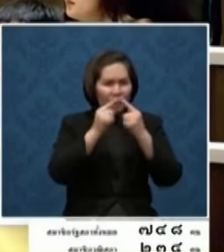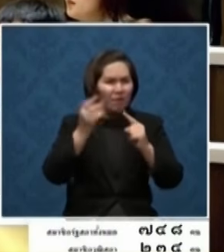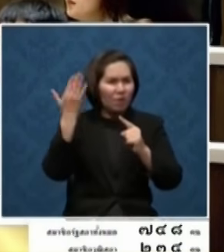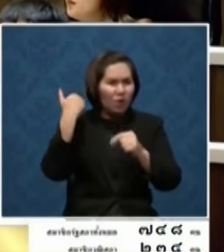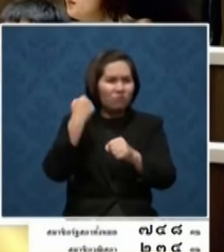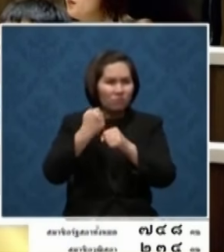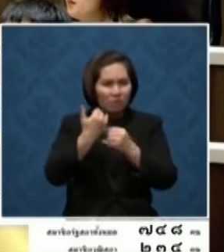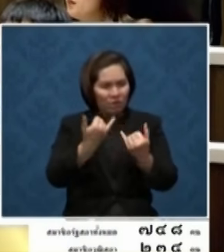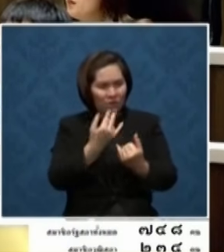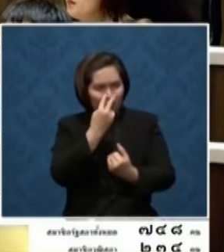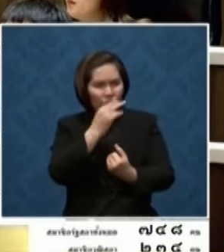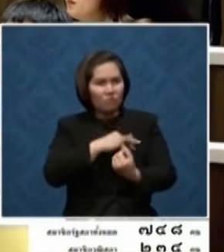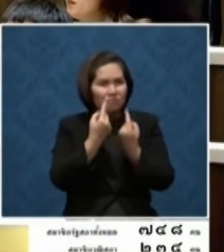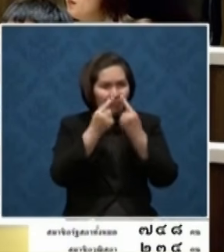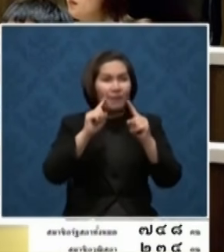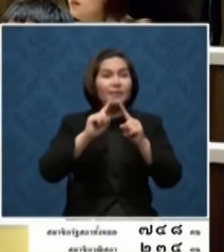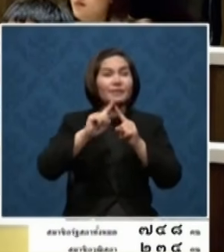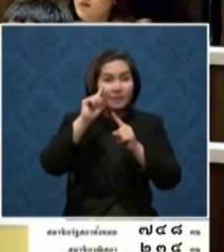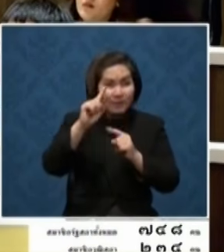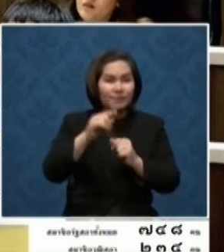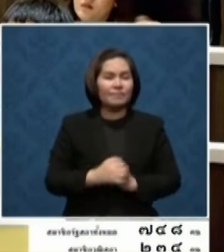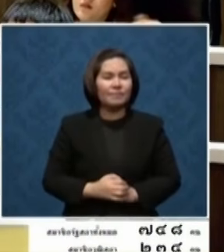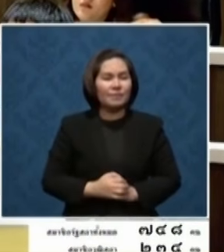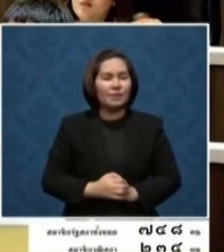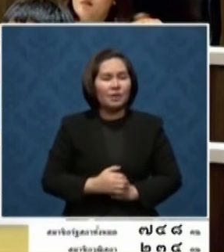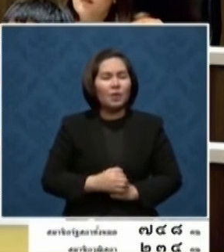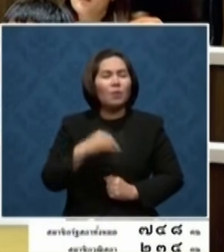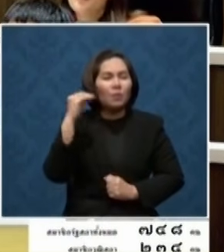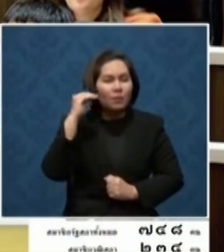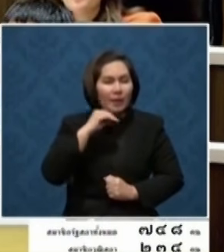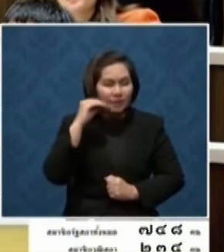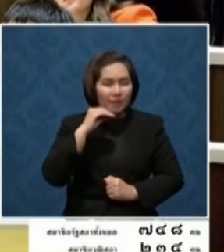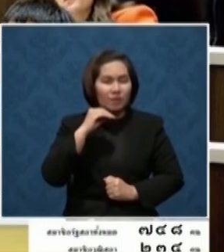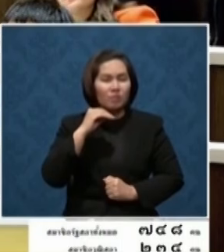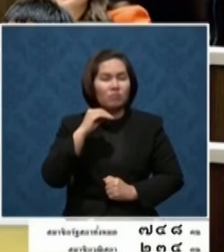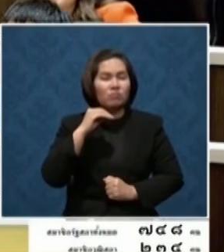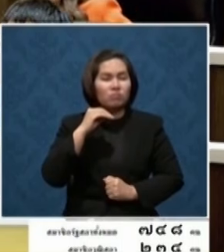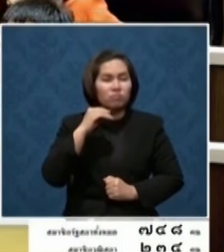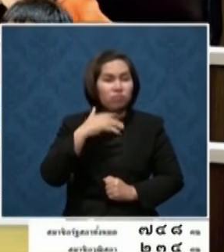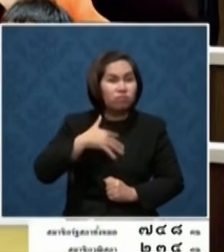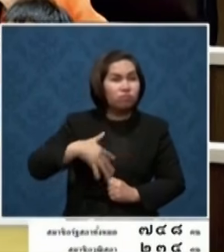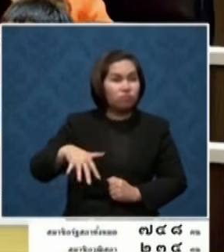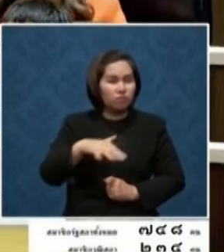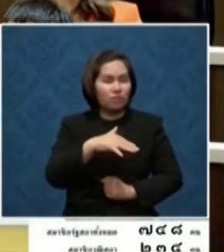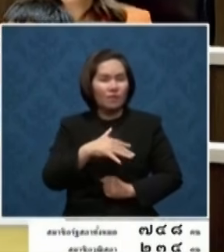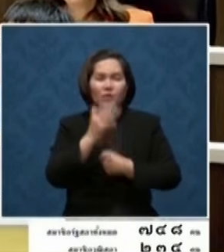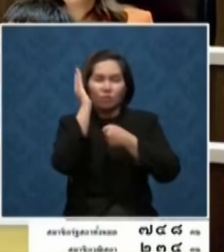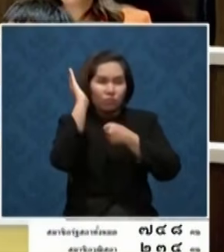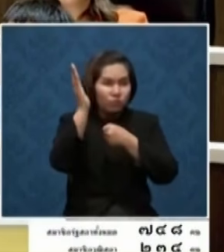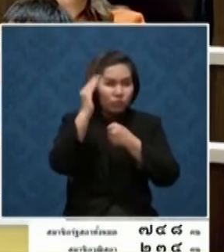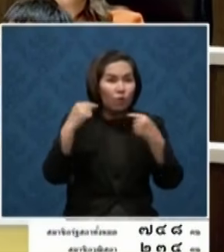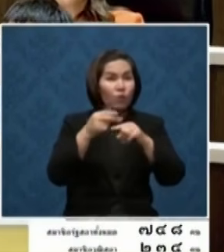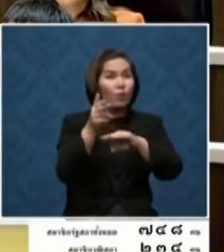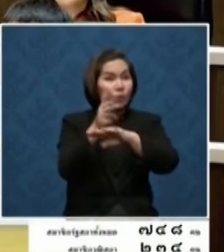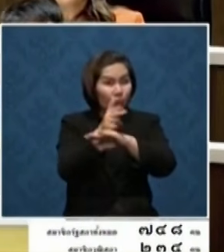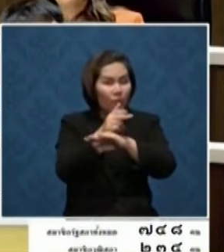จะกลายเป็นกับดักเป็นบ่วงรัดคอตัวเองหรือเปล่า อ๋อคุณผู้ชมคะวันนี้พูดคือฟังจนงงอ่ะตั้งใจฟังตั้งแต่เช้าฟังผ่